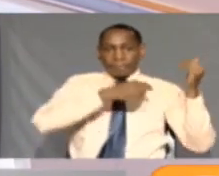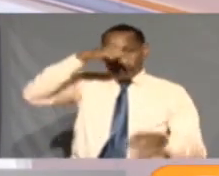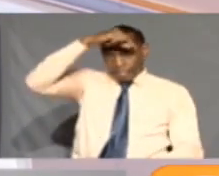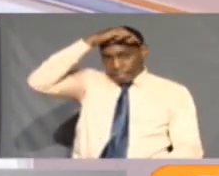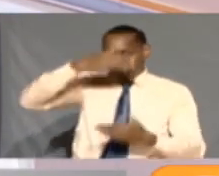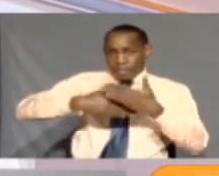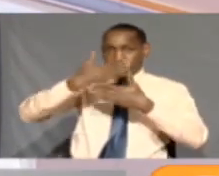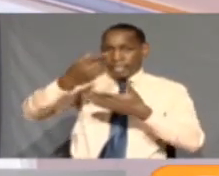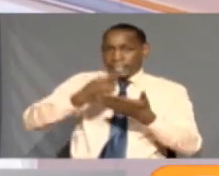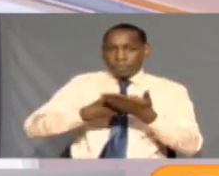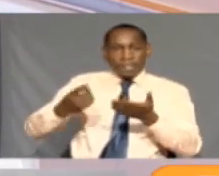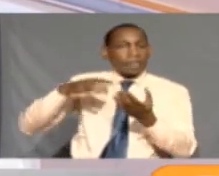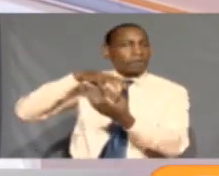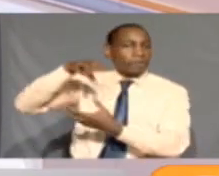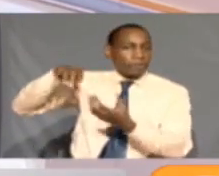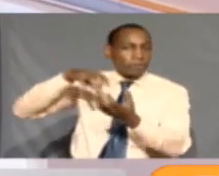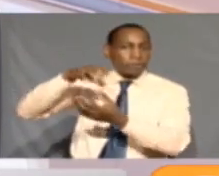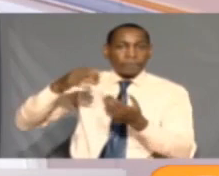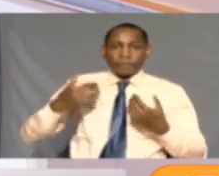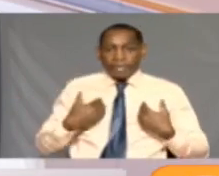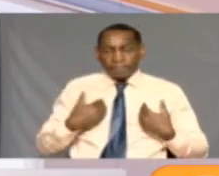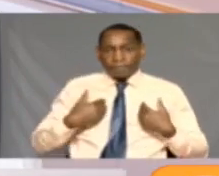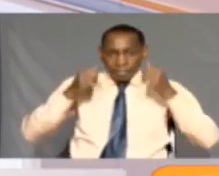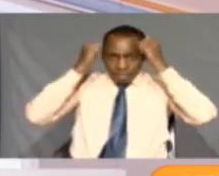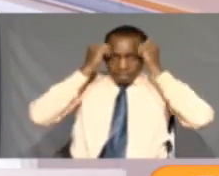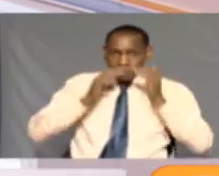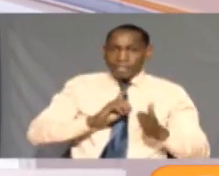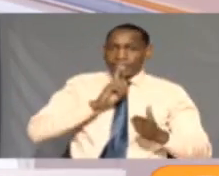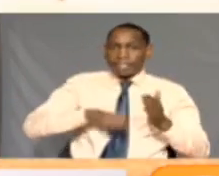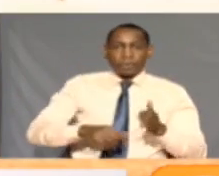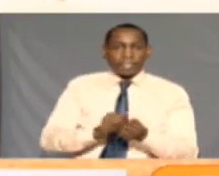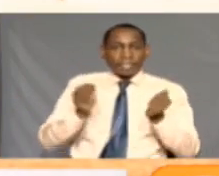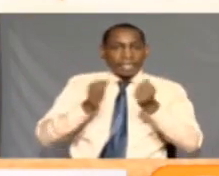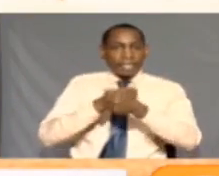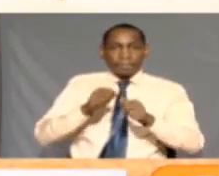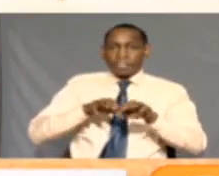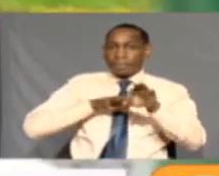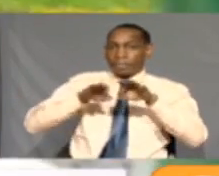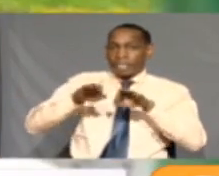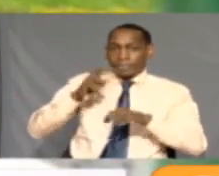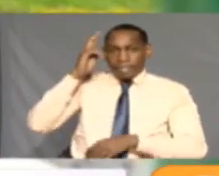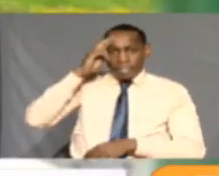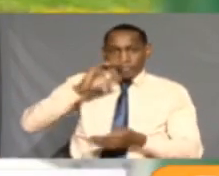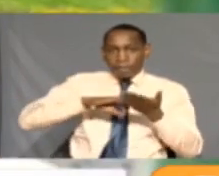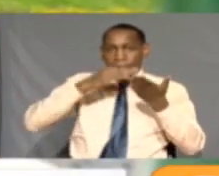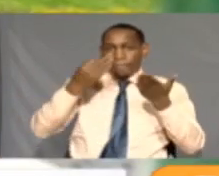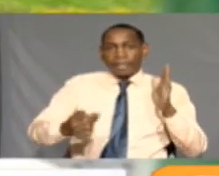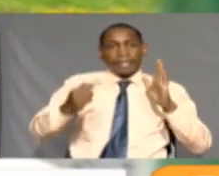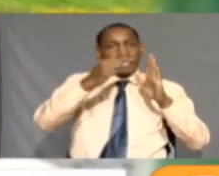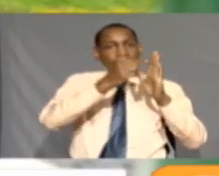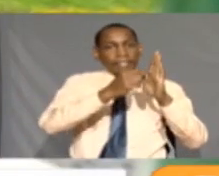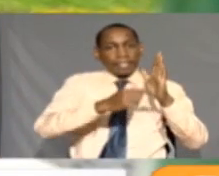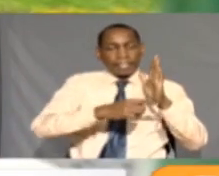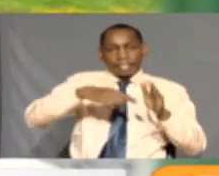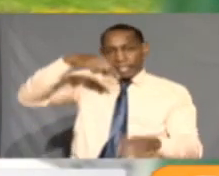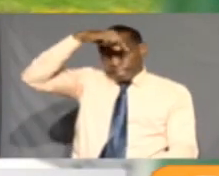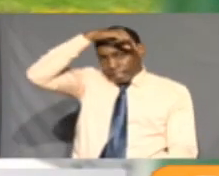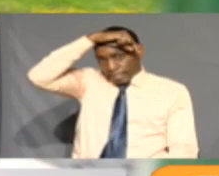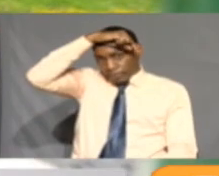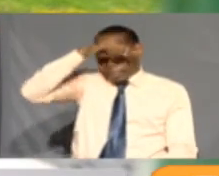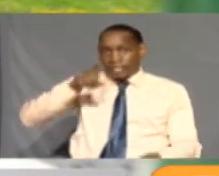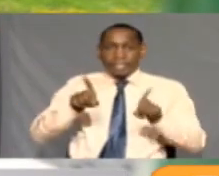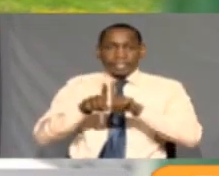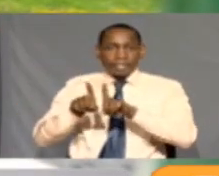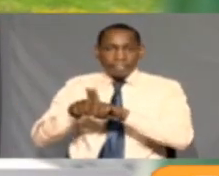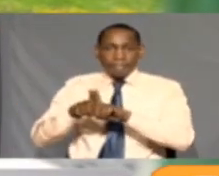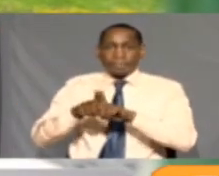lijalo ikisalia kwenye njia panda. Wanafunzi hao wanasema hawawezi kueleza sababu ya kukosa kwao kwenye orodha ya mahafali, huku